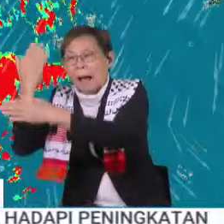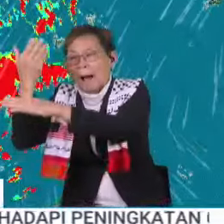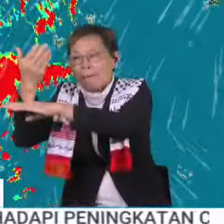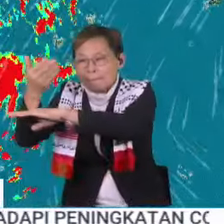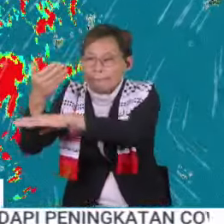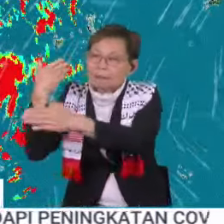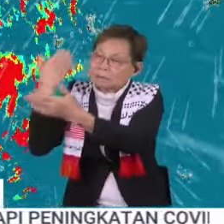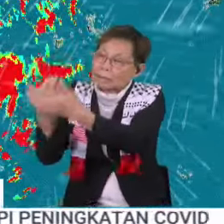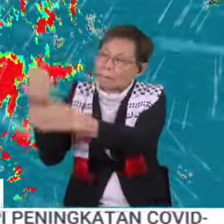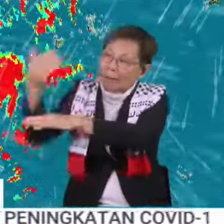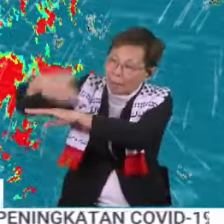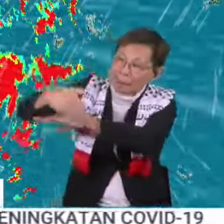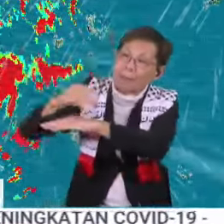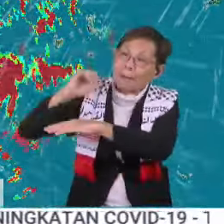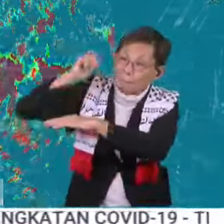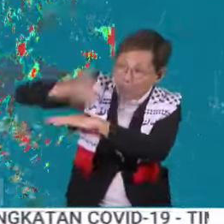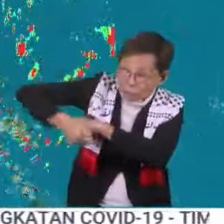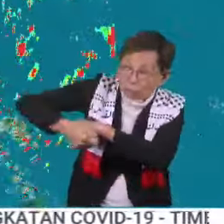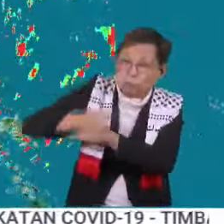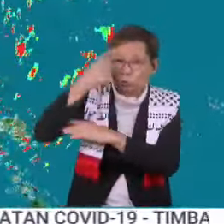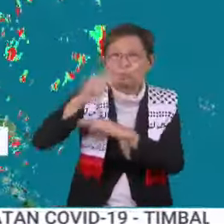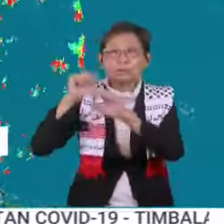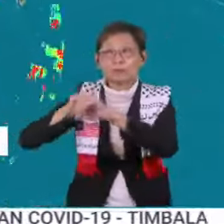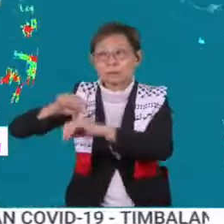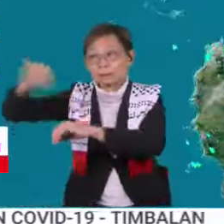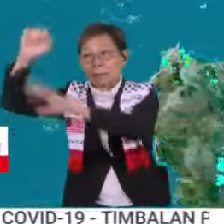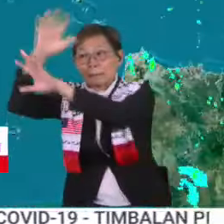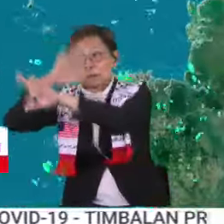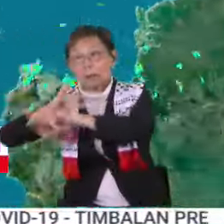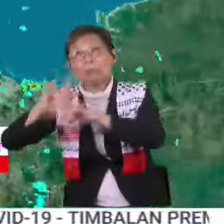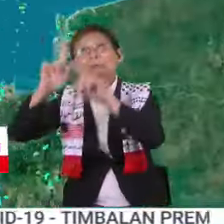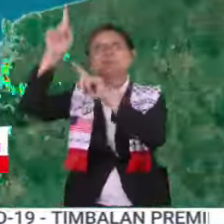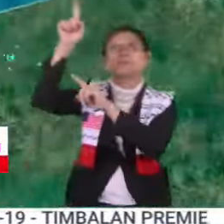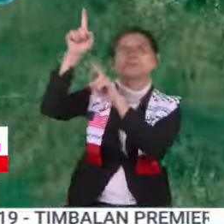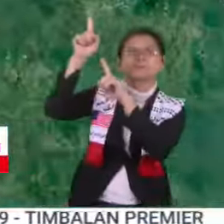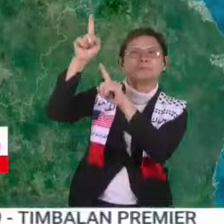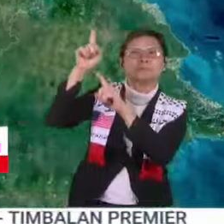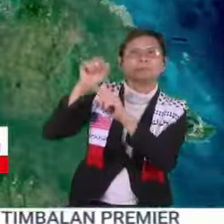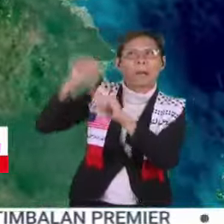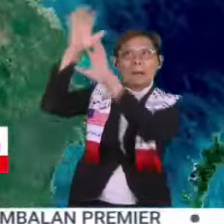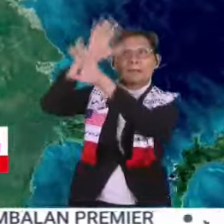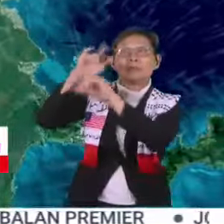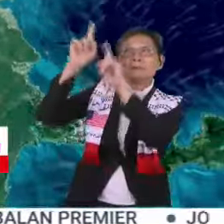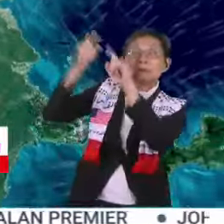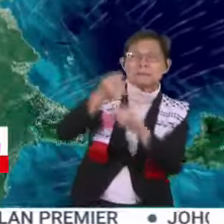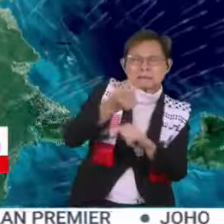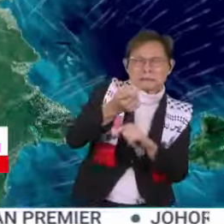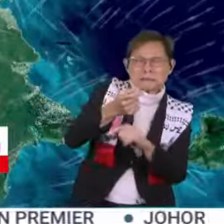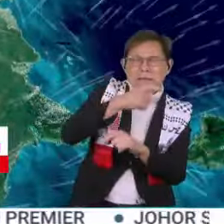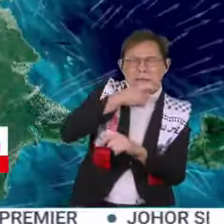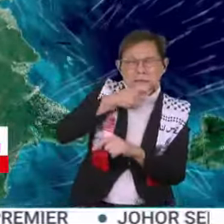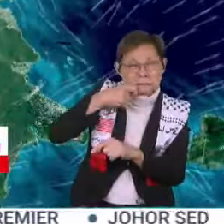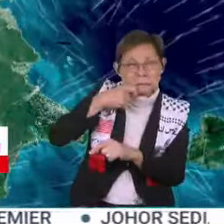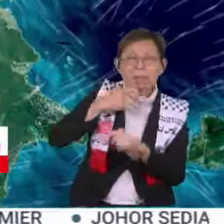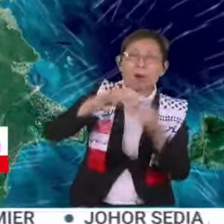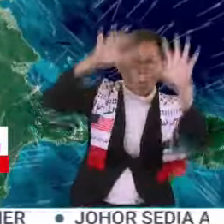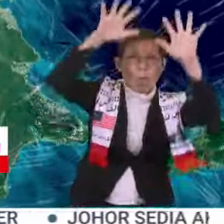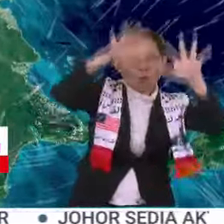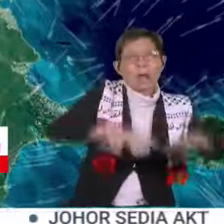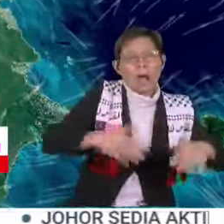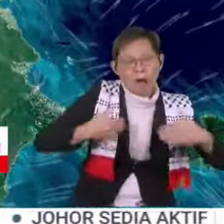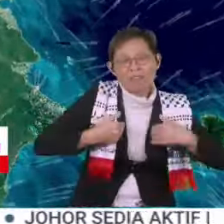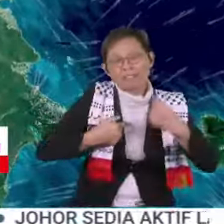esok. Untuk negeri Sabah dan Sarawak pula, keadaan cuaca dilihat sedikit kering namun hujan masih lagi berlaku di